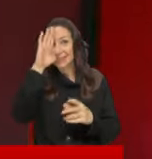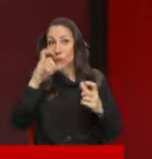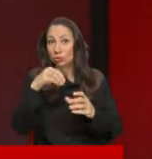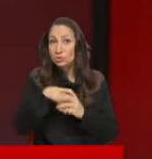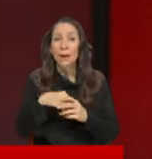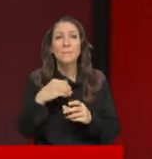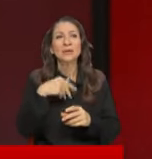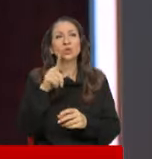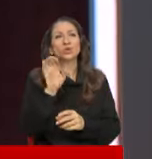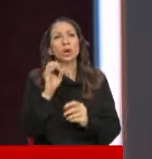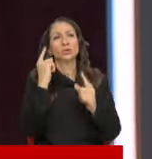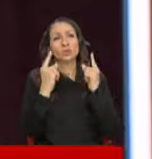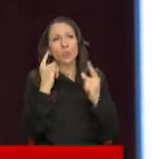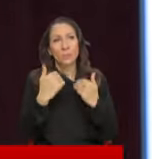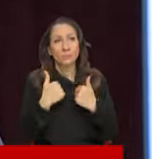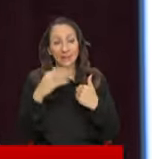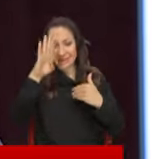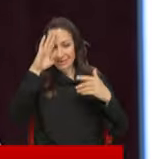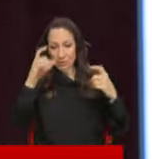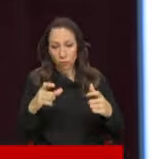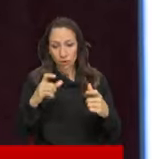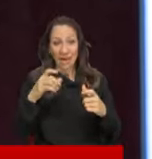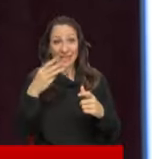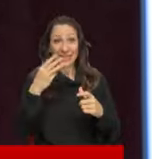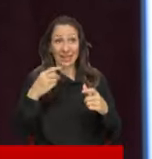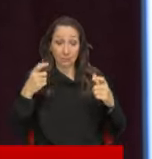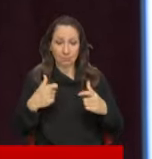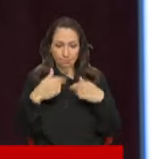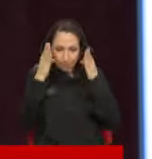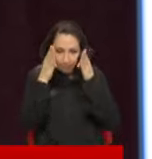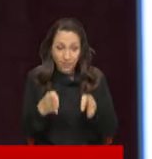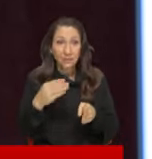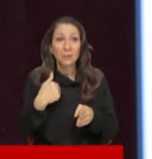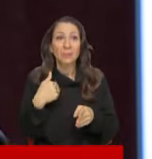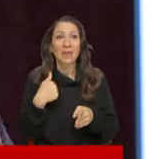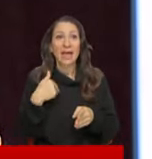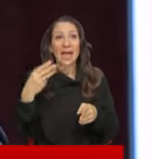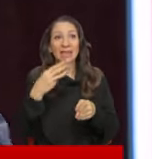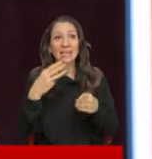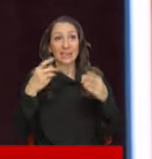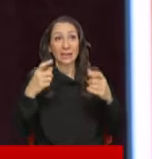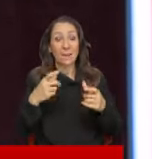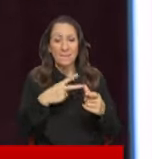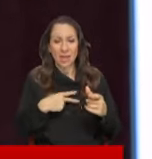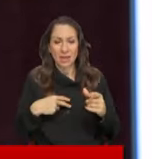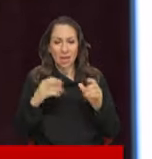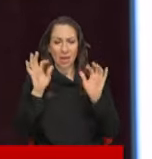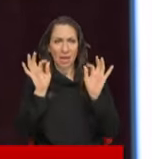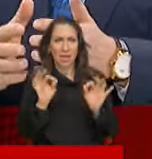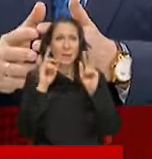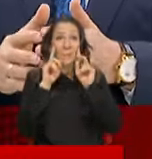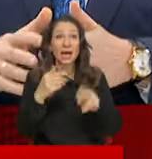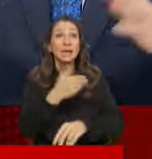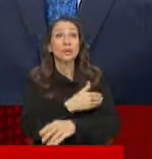söylersiniz Şimdi şöyle düşünüyorum İstanbul'da mesela Esenler açısından baktığımda Ben Esenlerde r cilik anlamındaki